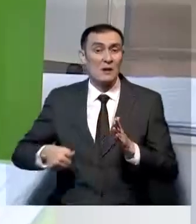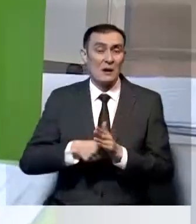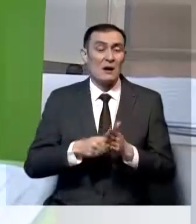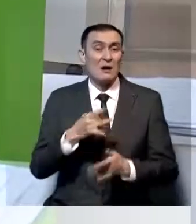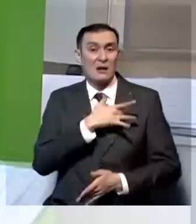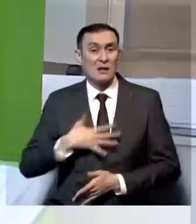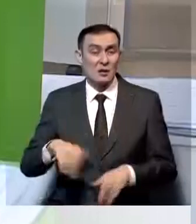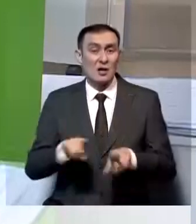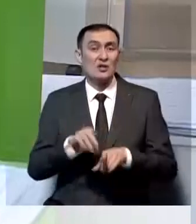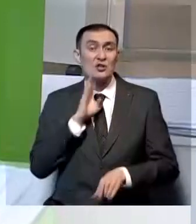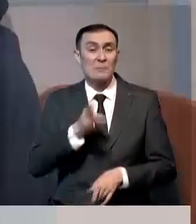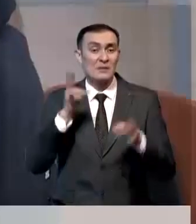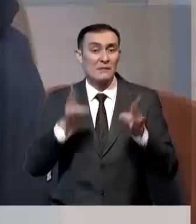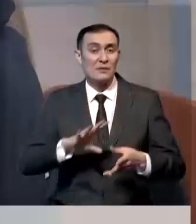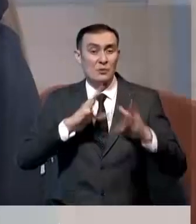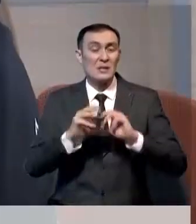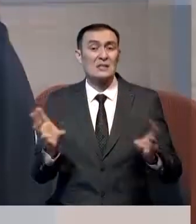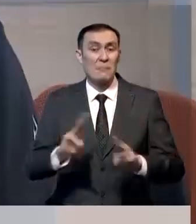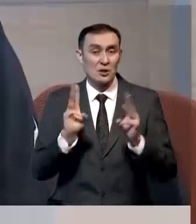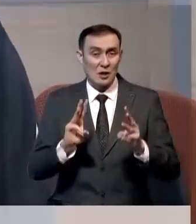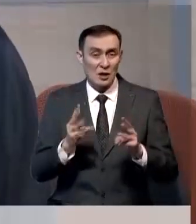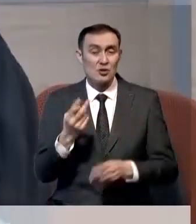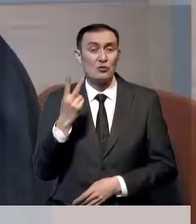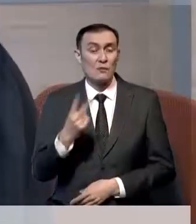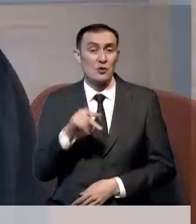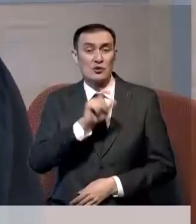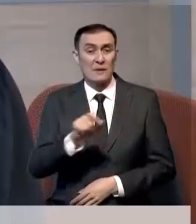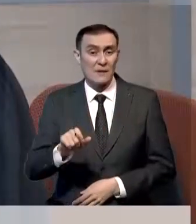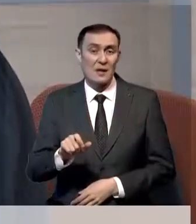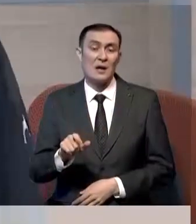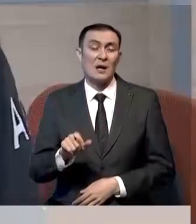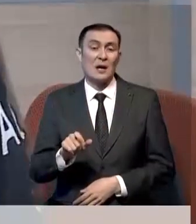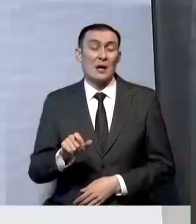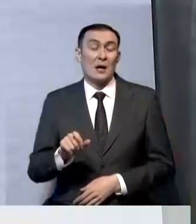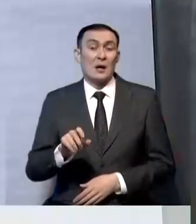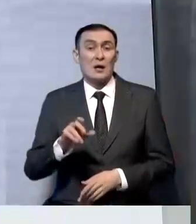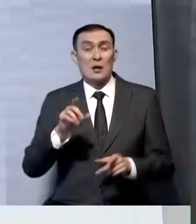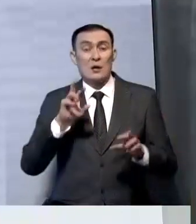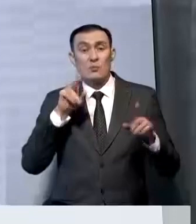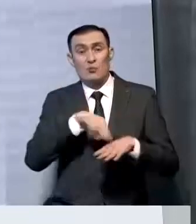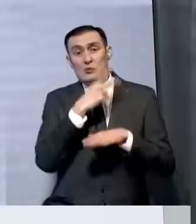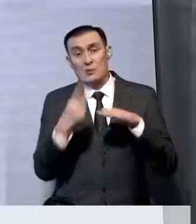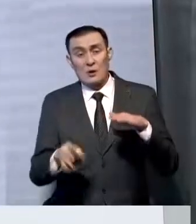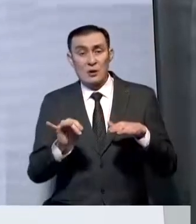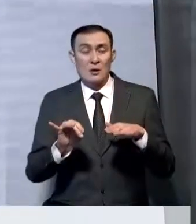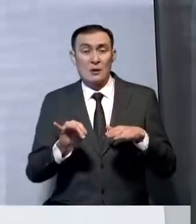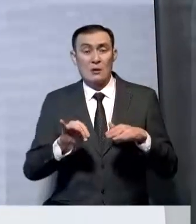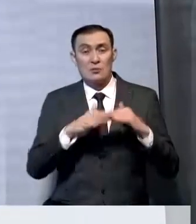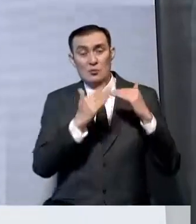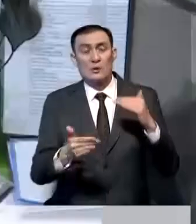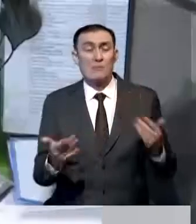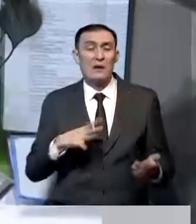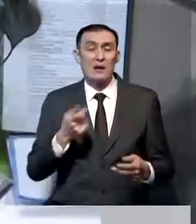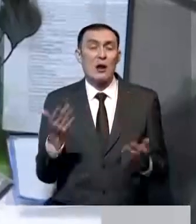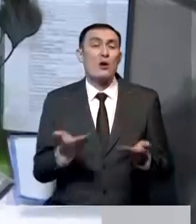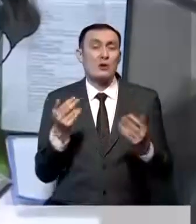также женщина, которая пострадала из-за пожара. Еще двое актюбинцев неблагополучно скатились с горок и получили легкие